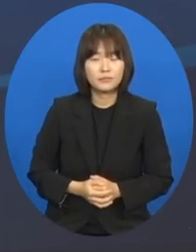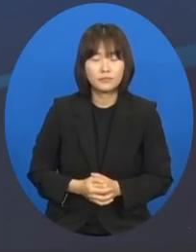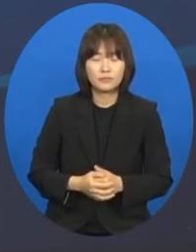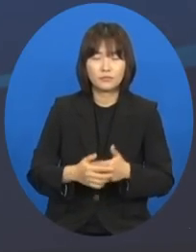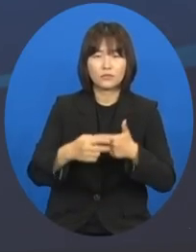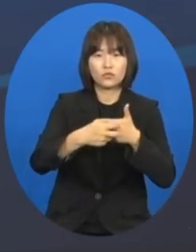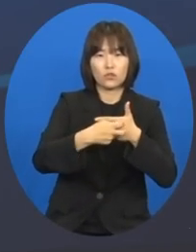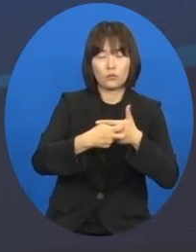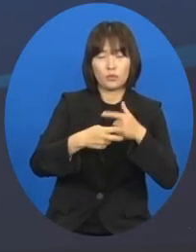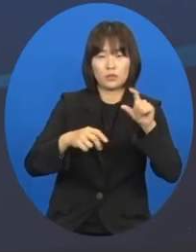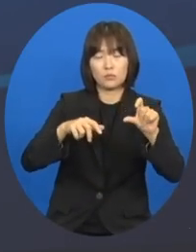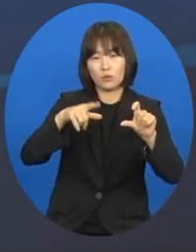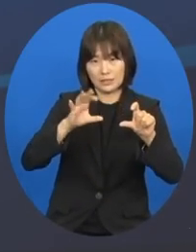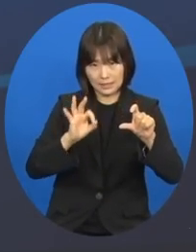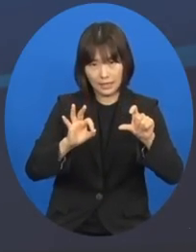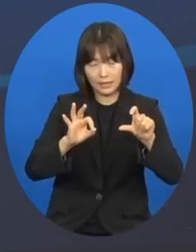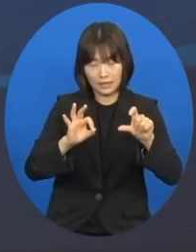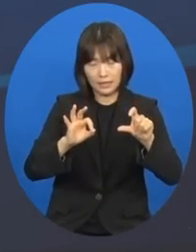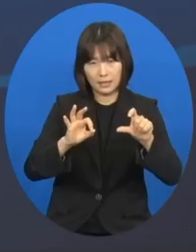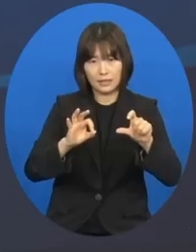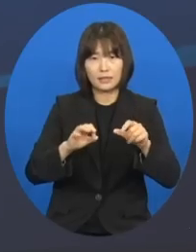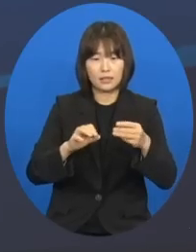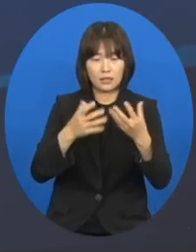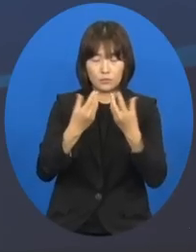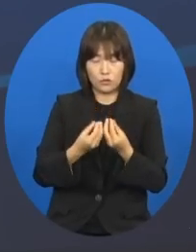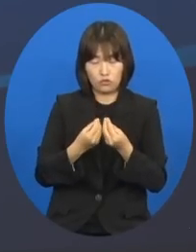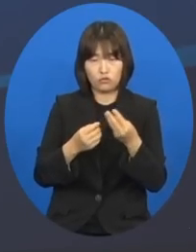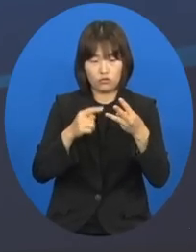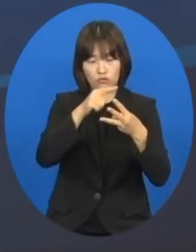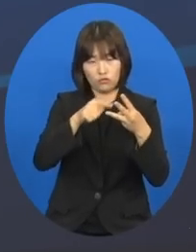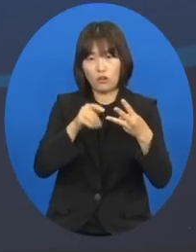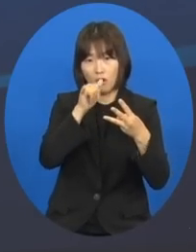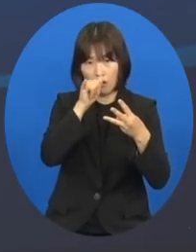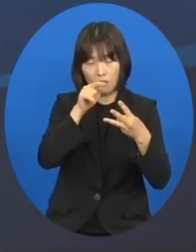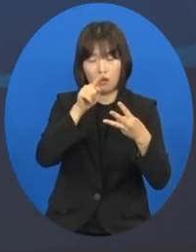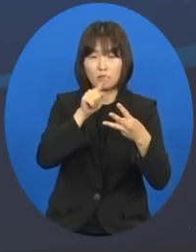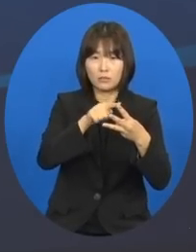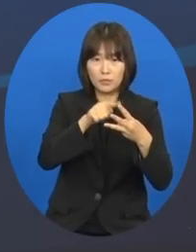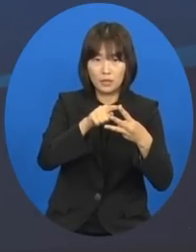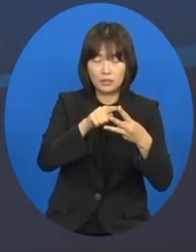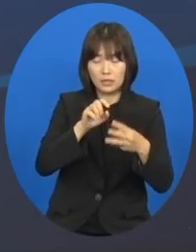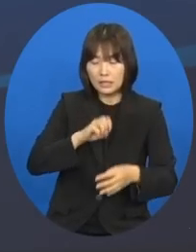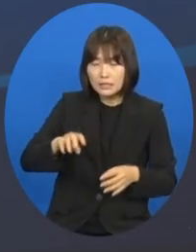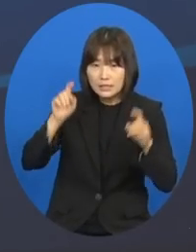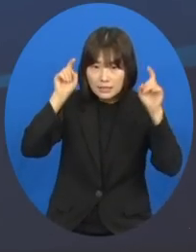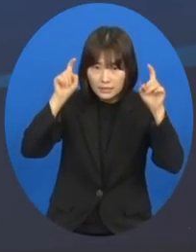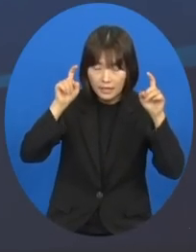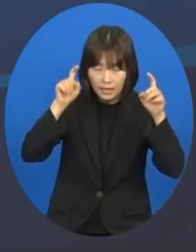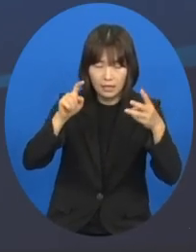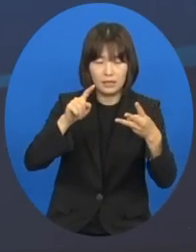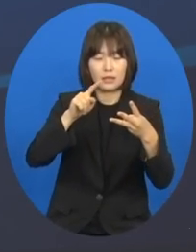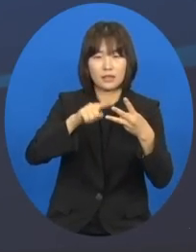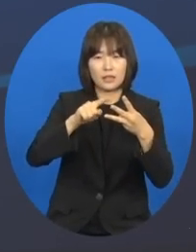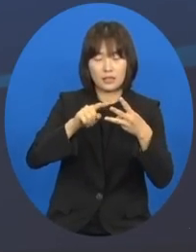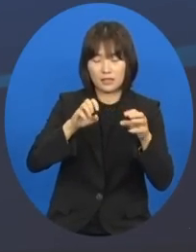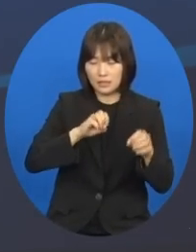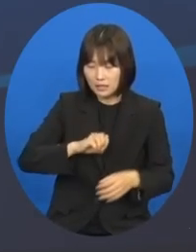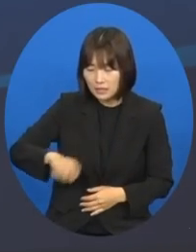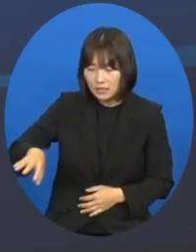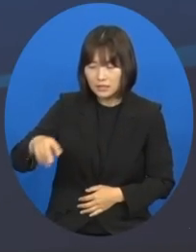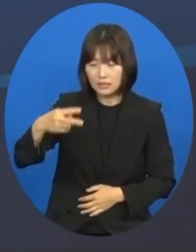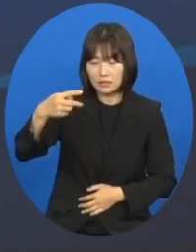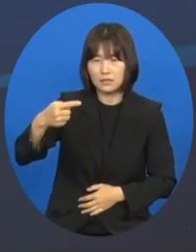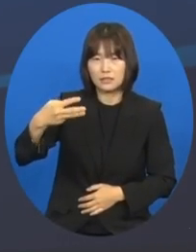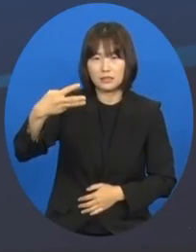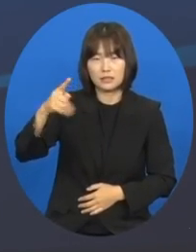15장이 세 가지 비유로 구성이 되어 있습니다 첫 번째는 일은 양의 비유 두 번째는 일은 드라크마에 비유 그게